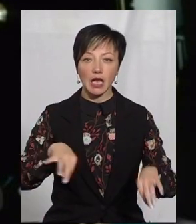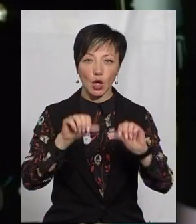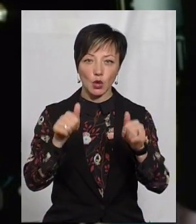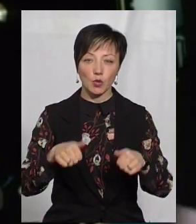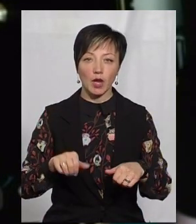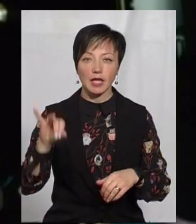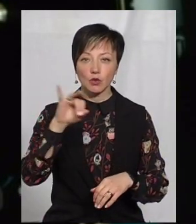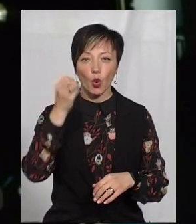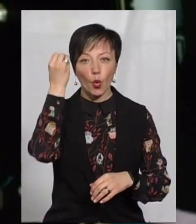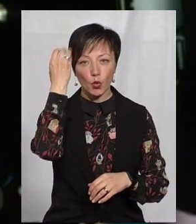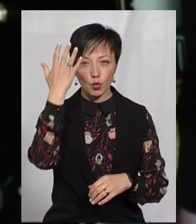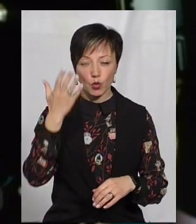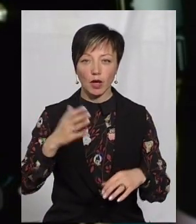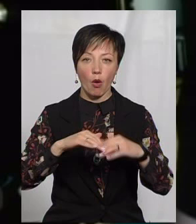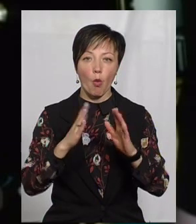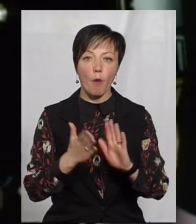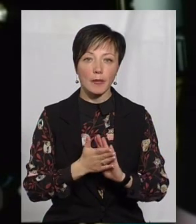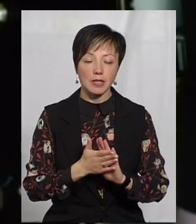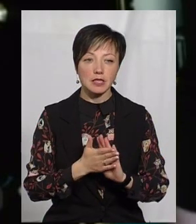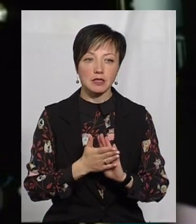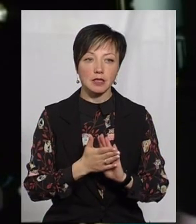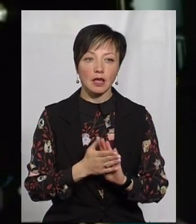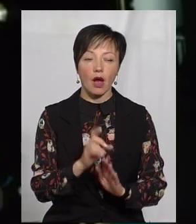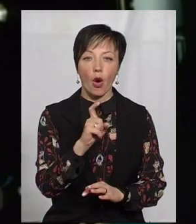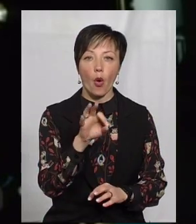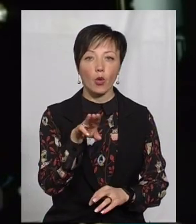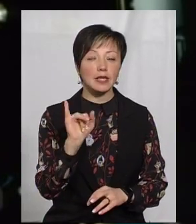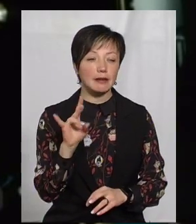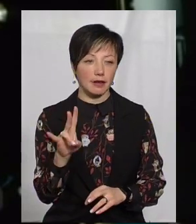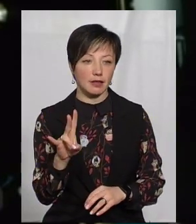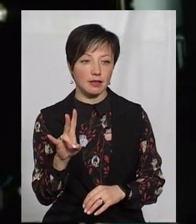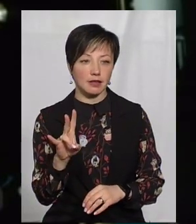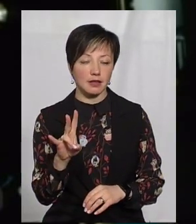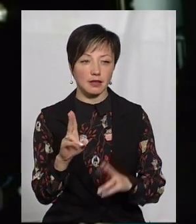історично-архітектурний, історично-культурний комплекс і Хотинську